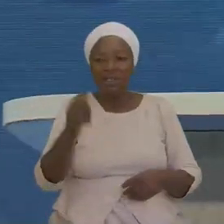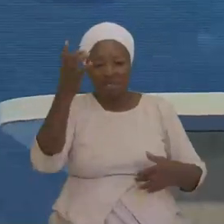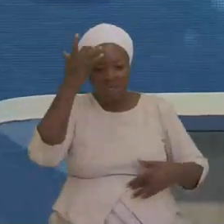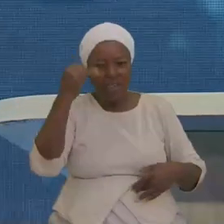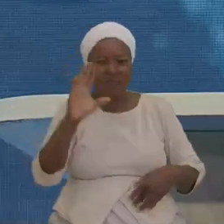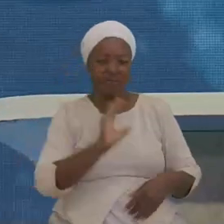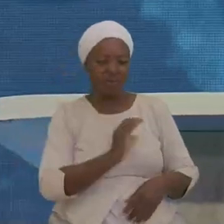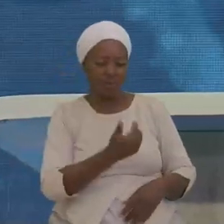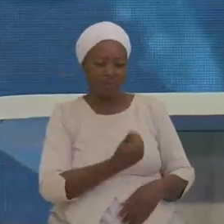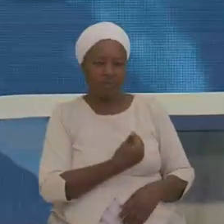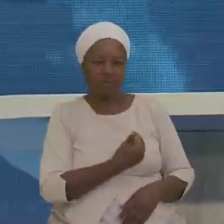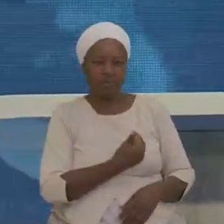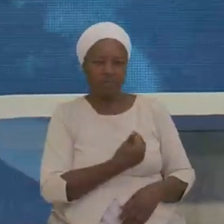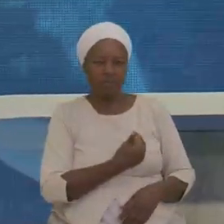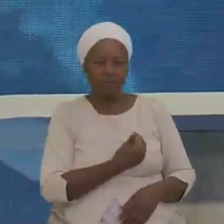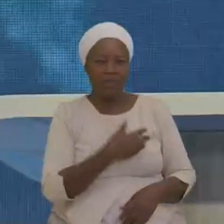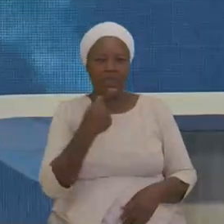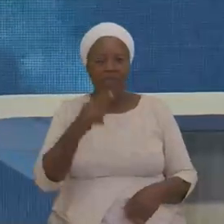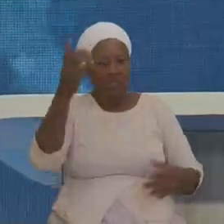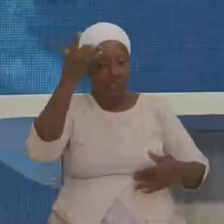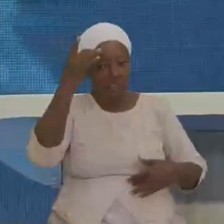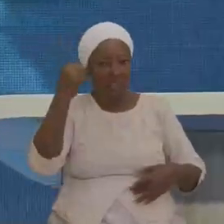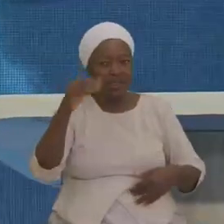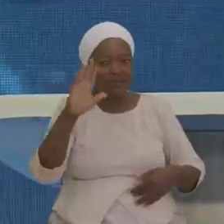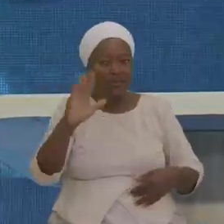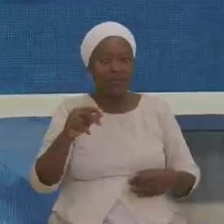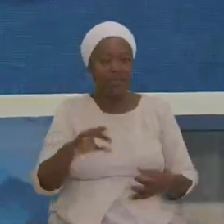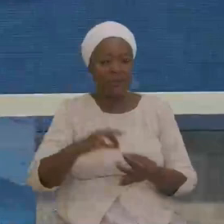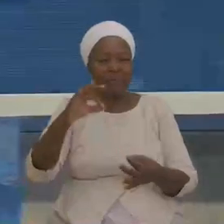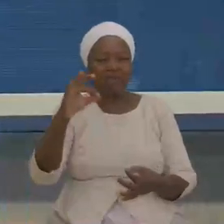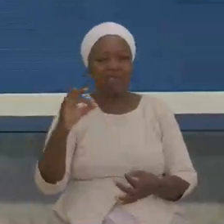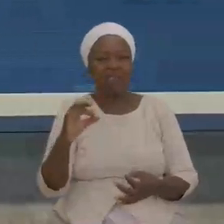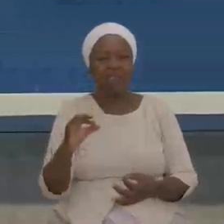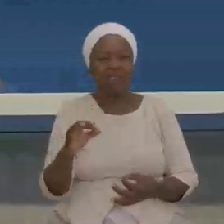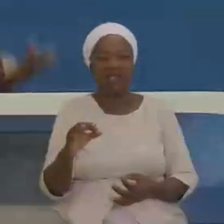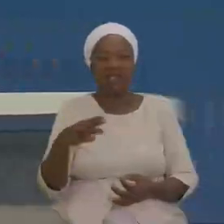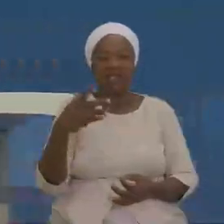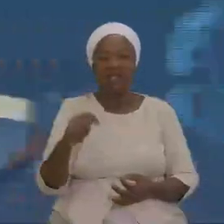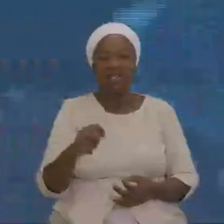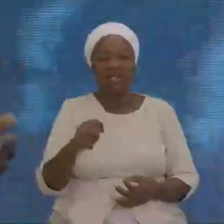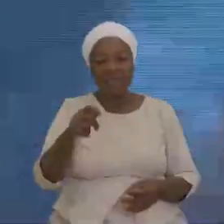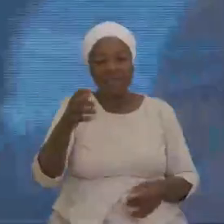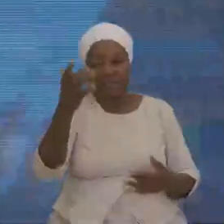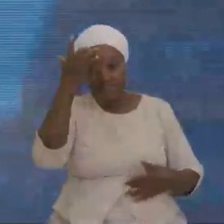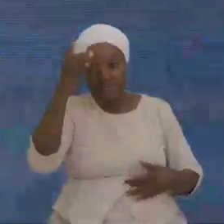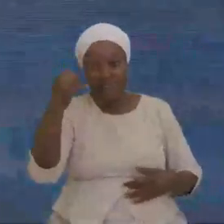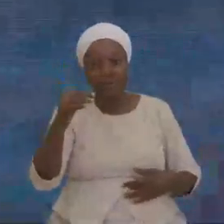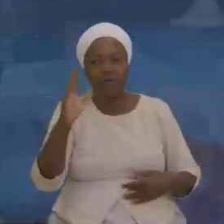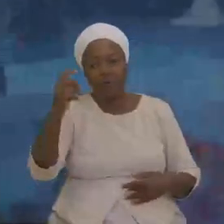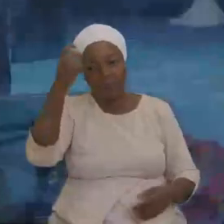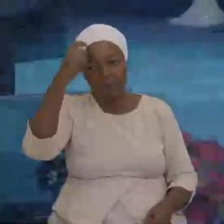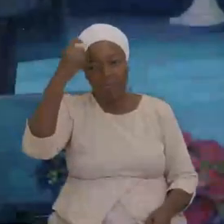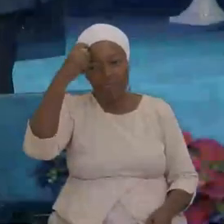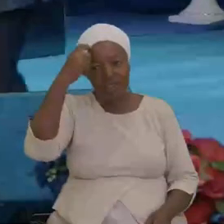la maladie de l'âme, la maladie de ton esprit, la maladie de